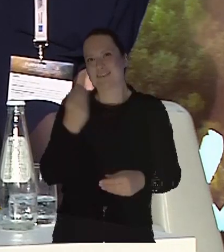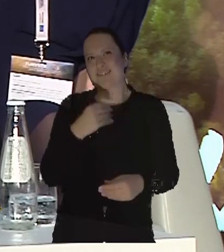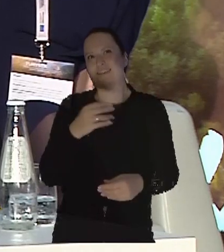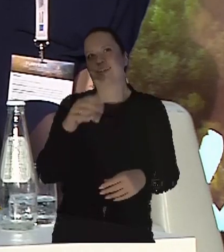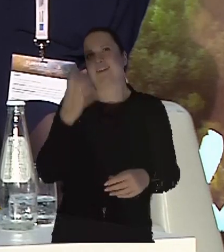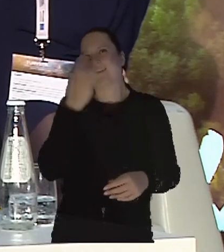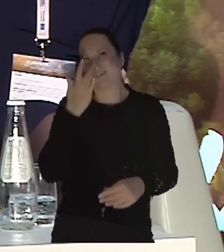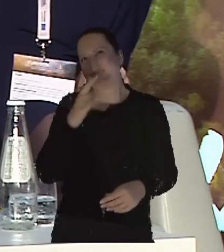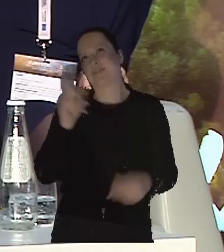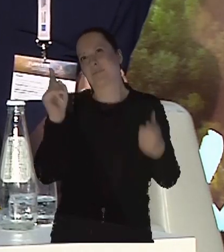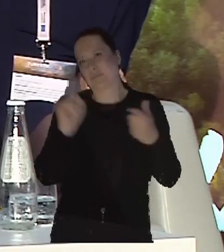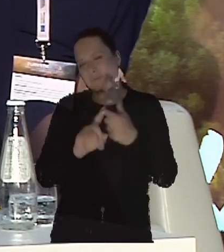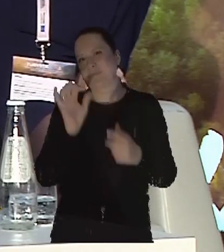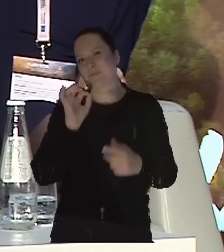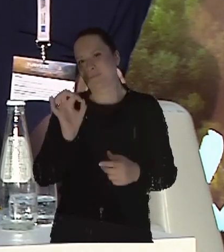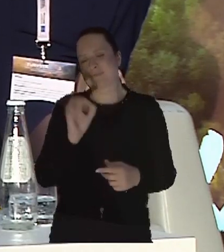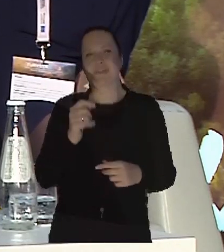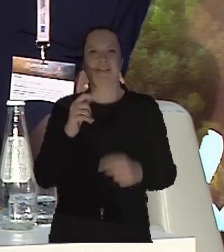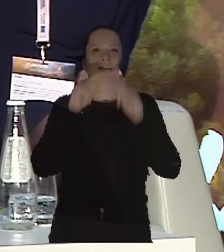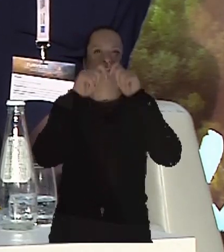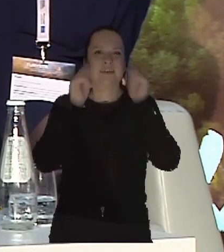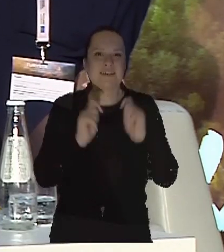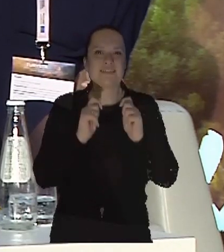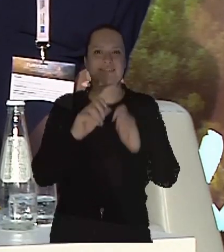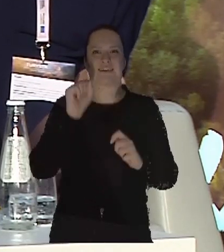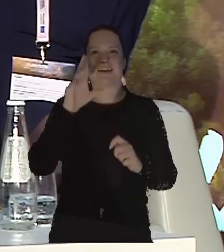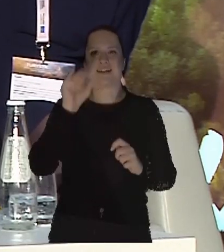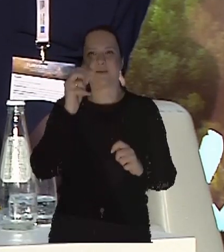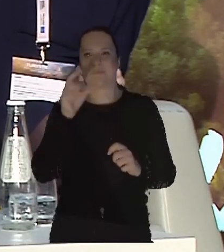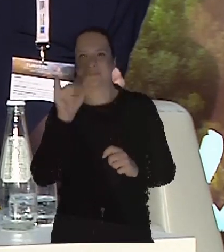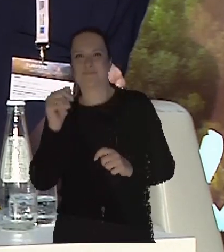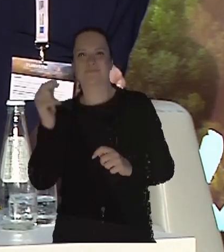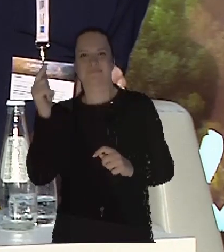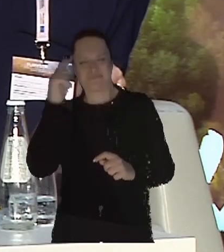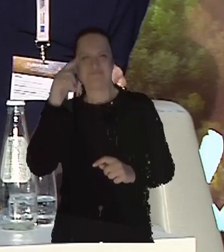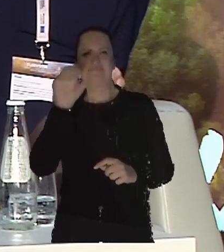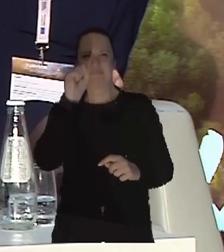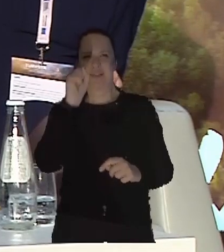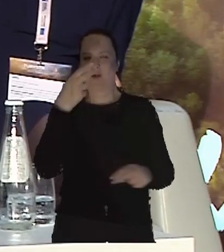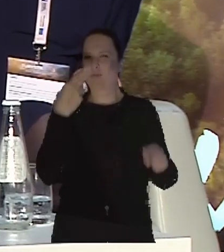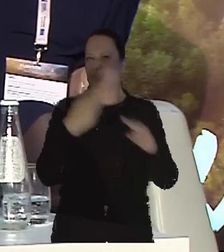ok. No i że chiński, arabski, no więc chyba strzelamy na A.